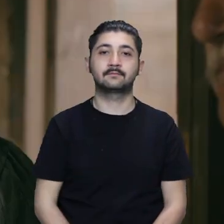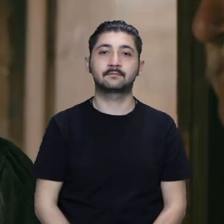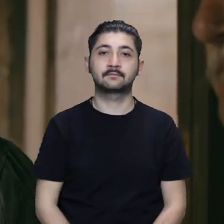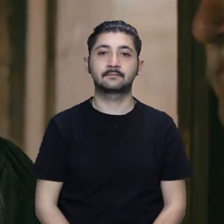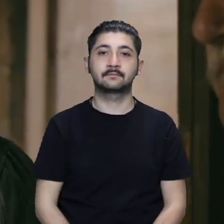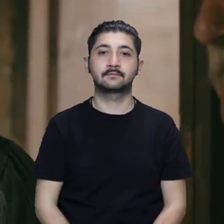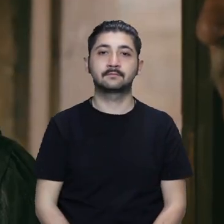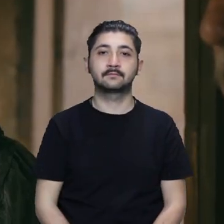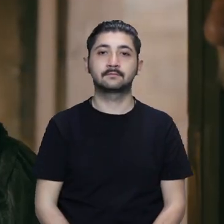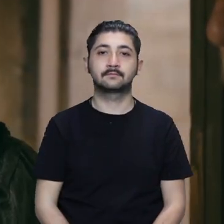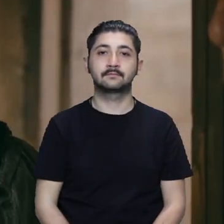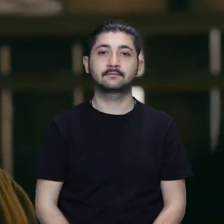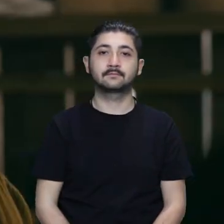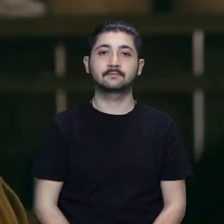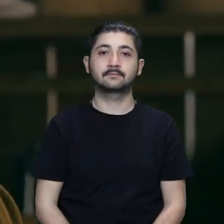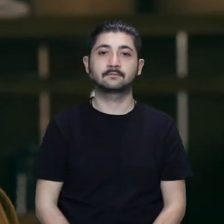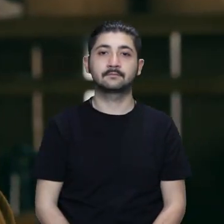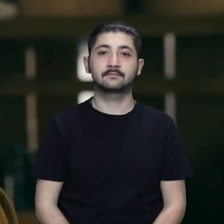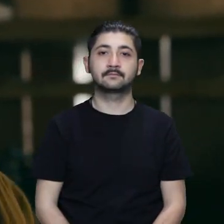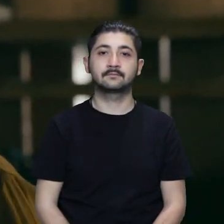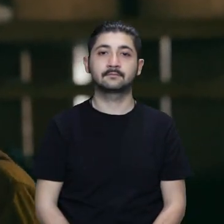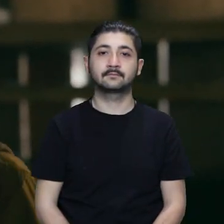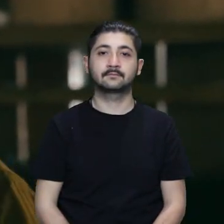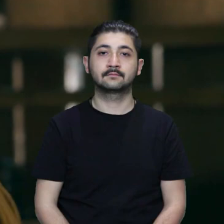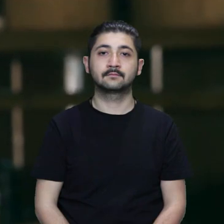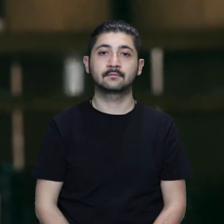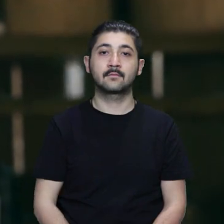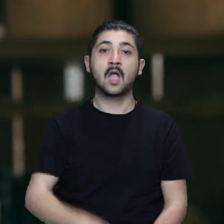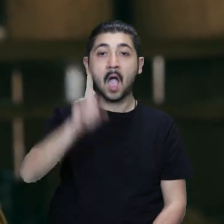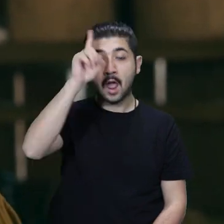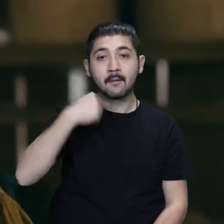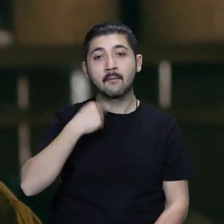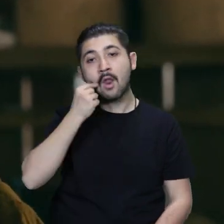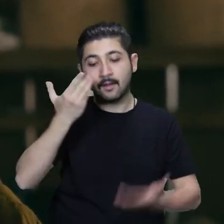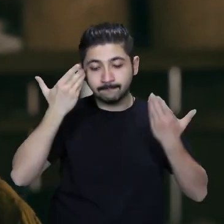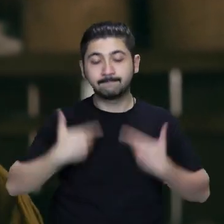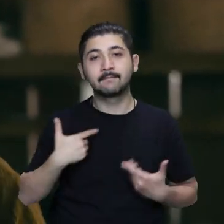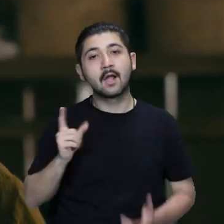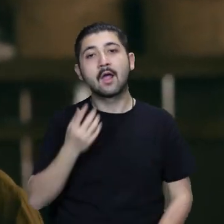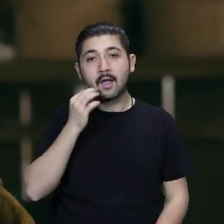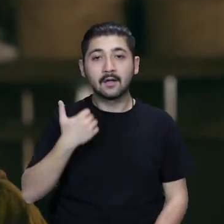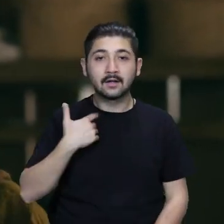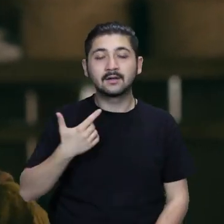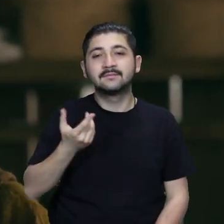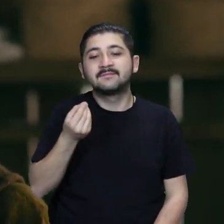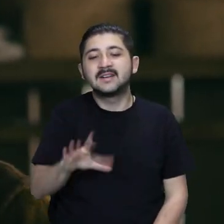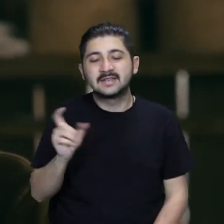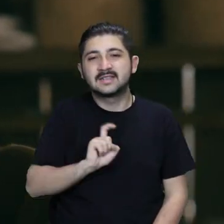Üzgün üzgün önüne bakan Zeynep gülümsedi. Allah da beni böyle yaratmış işte. Aksi huysuz.